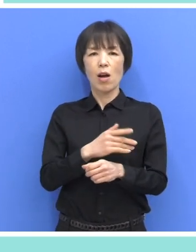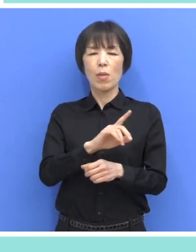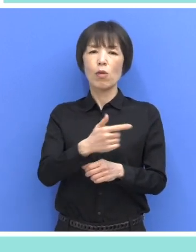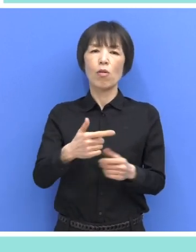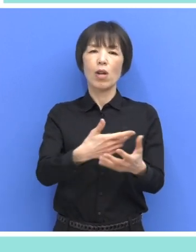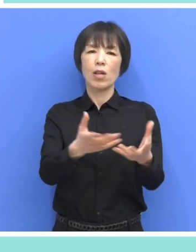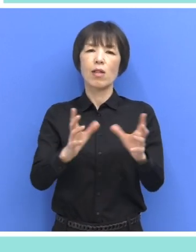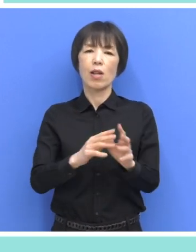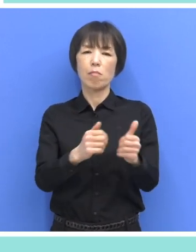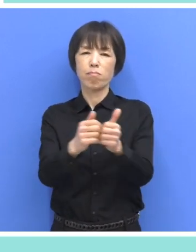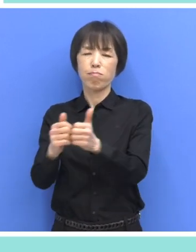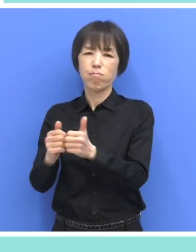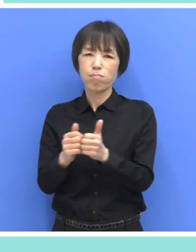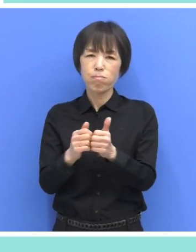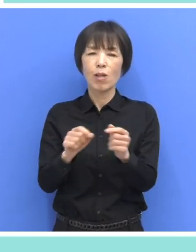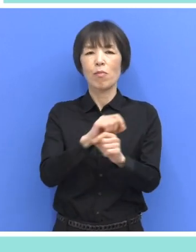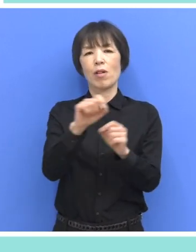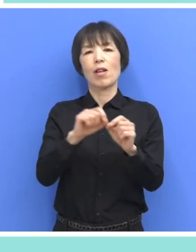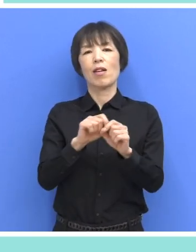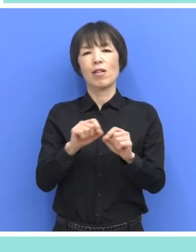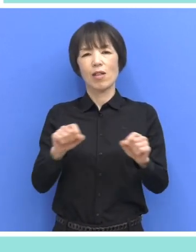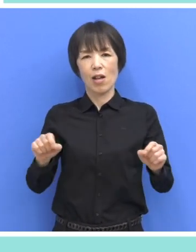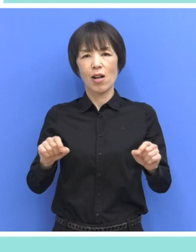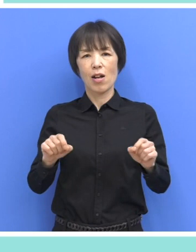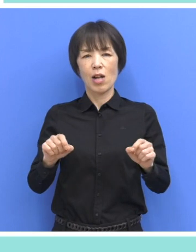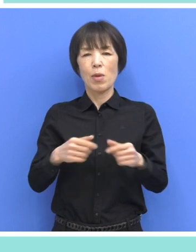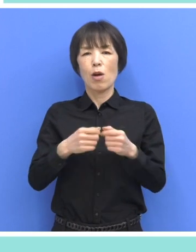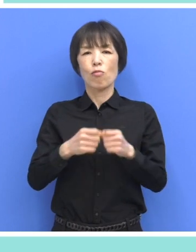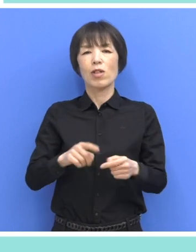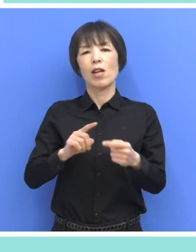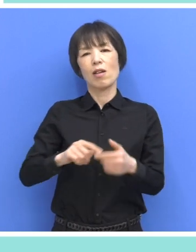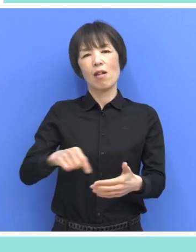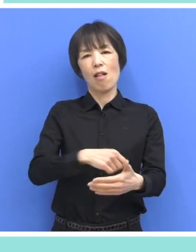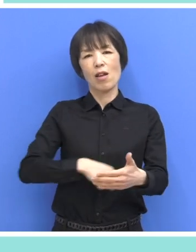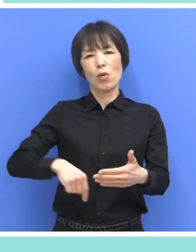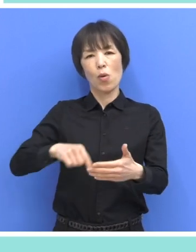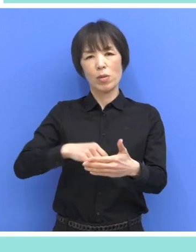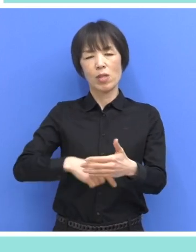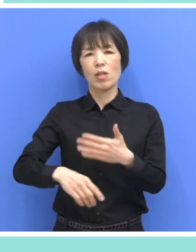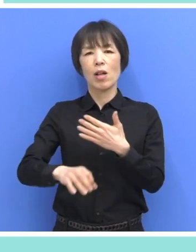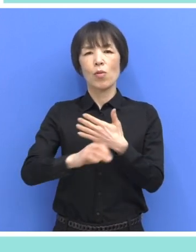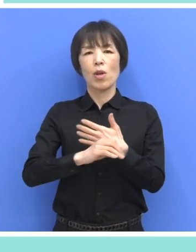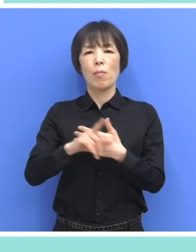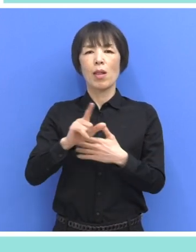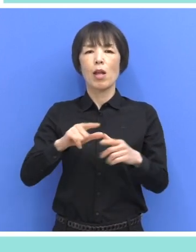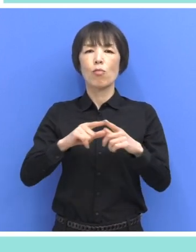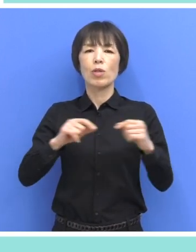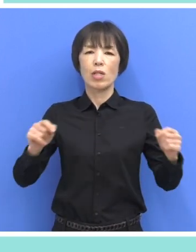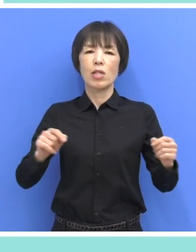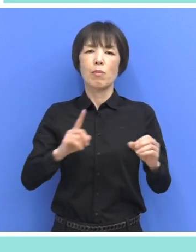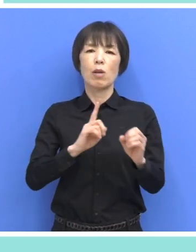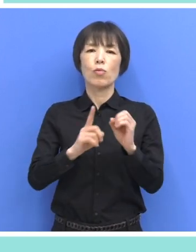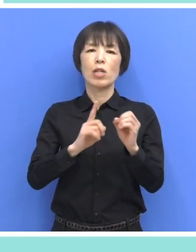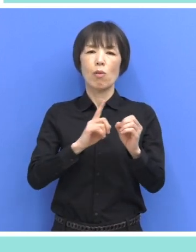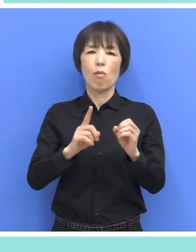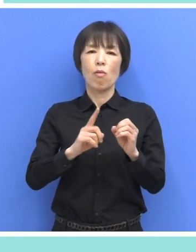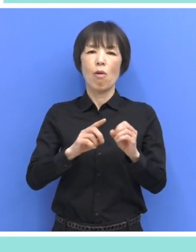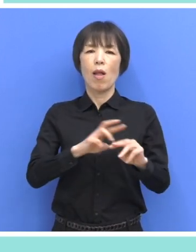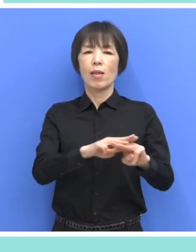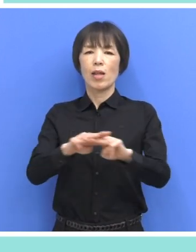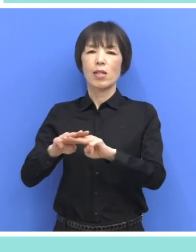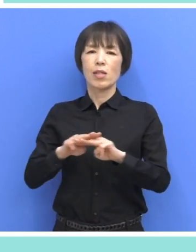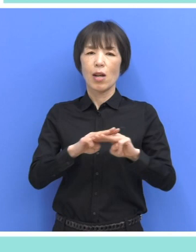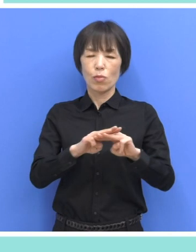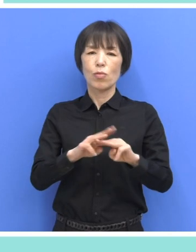業界団体の方々とお話をして、もっとこう具体的に国のデジタル田園都市国家構想